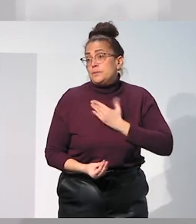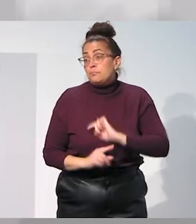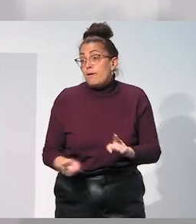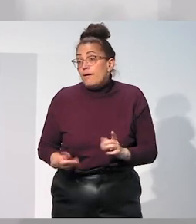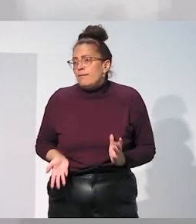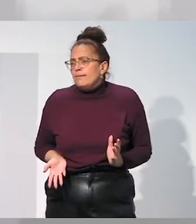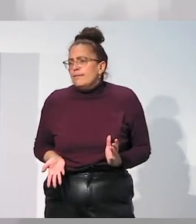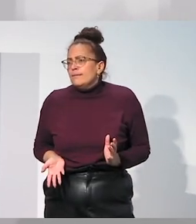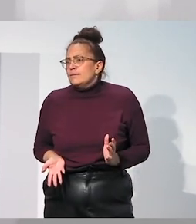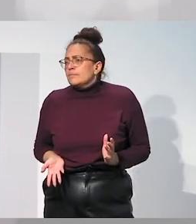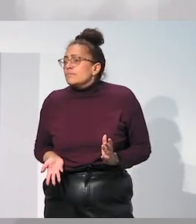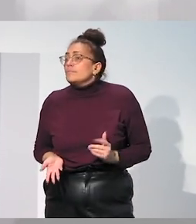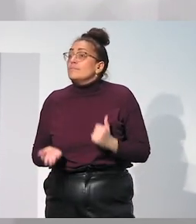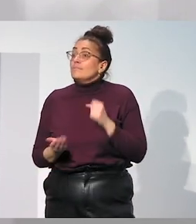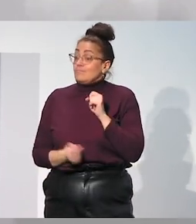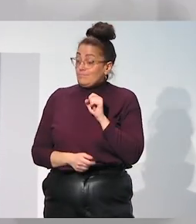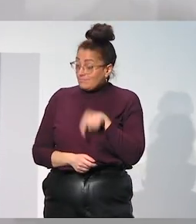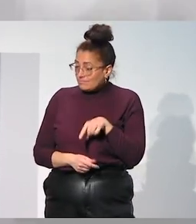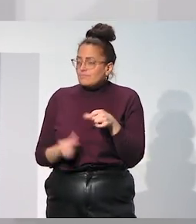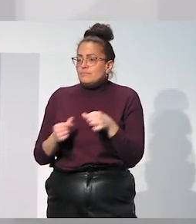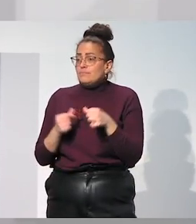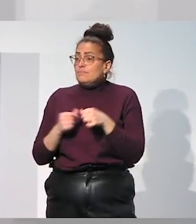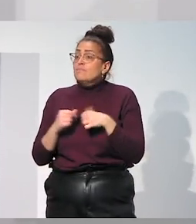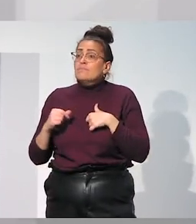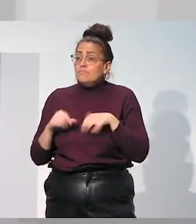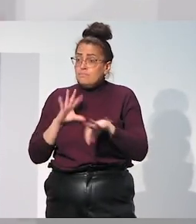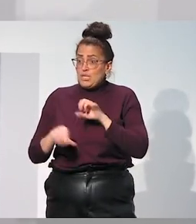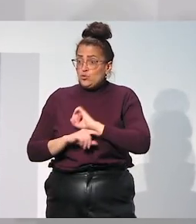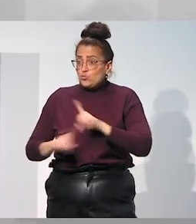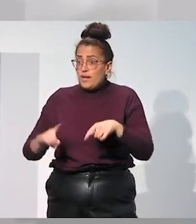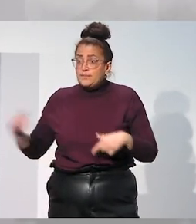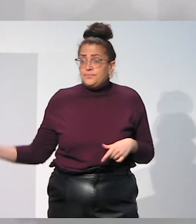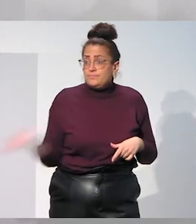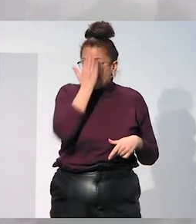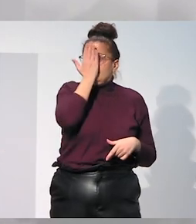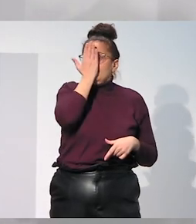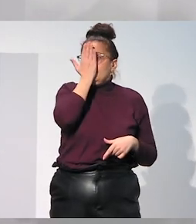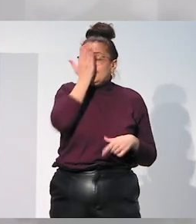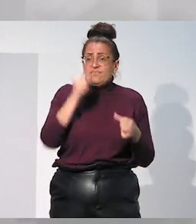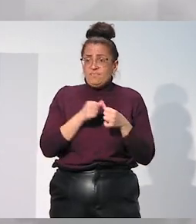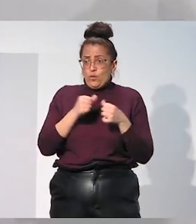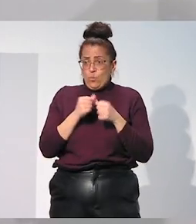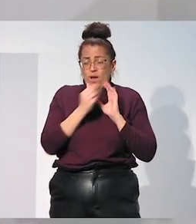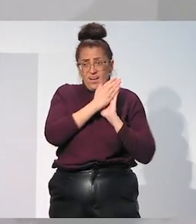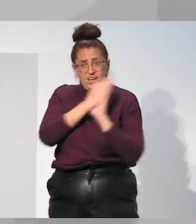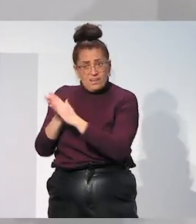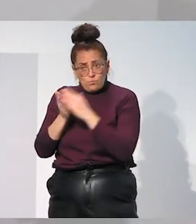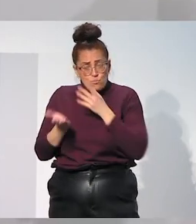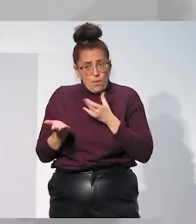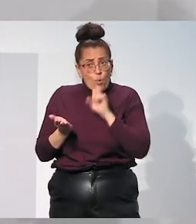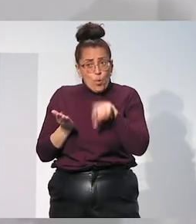celui-là, il a vraiment fallu que je l'empoigne. Voilà. Bon, alors, ça ne veut pas